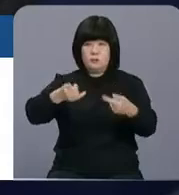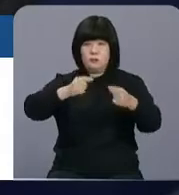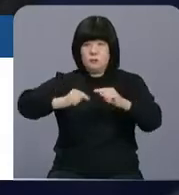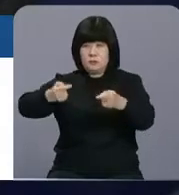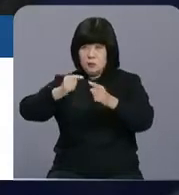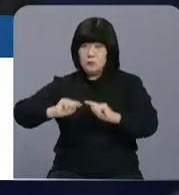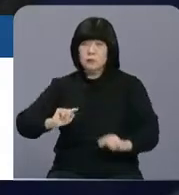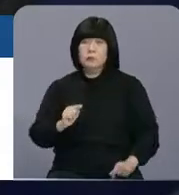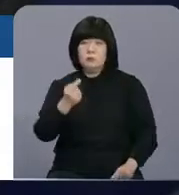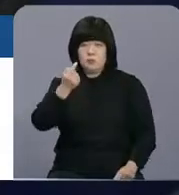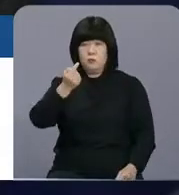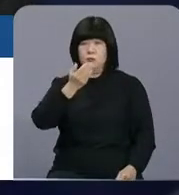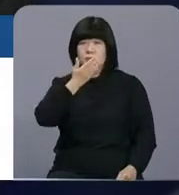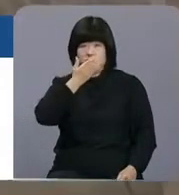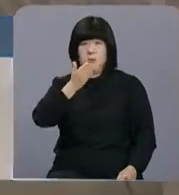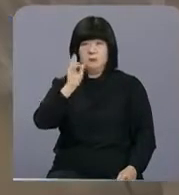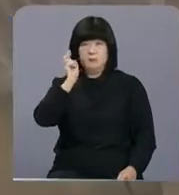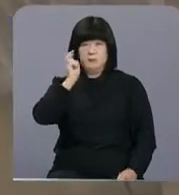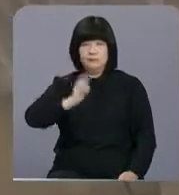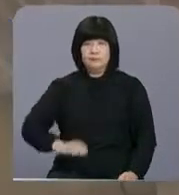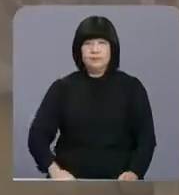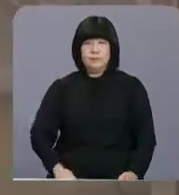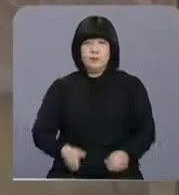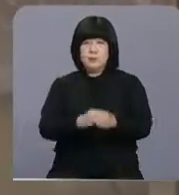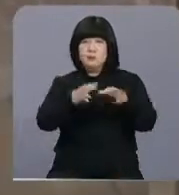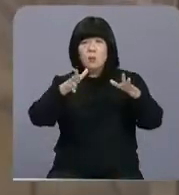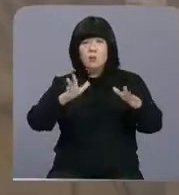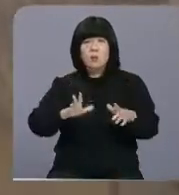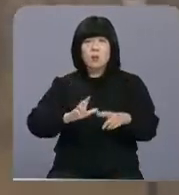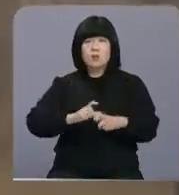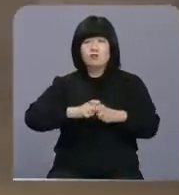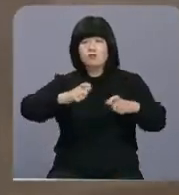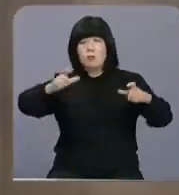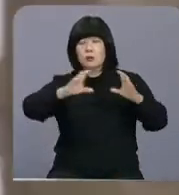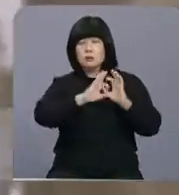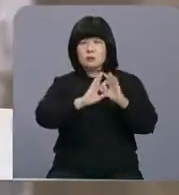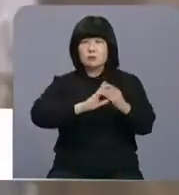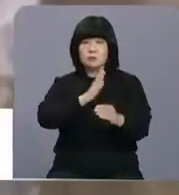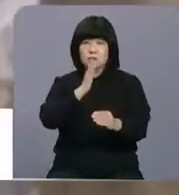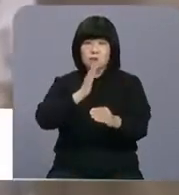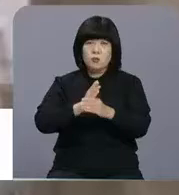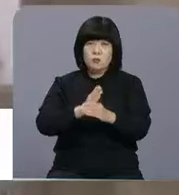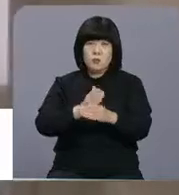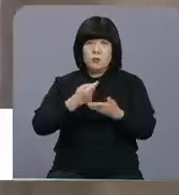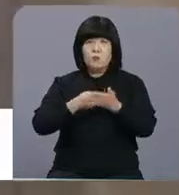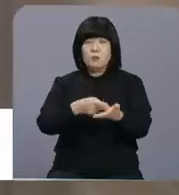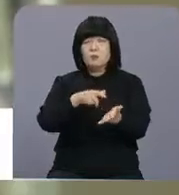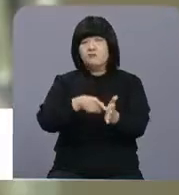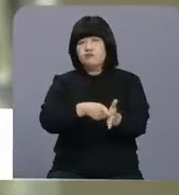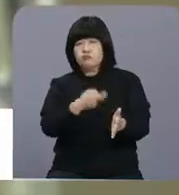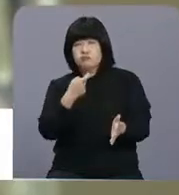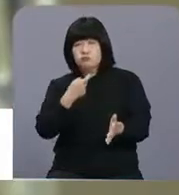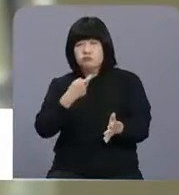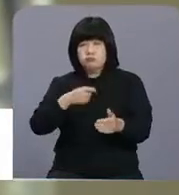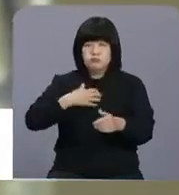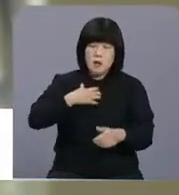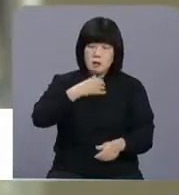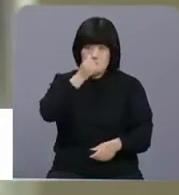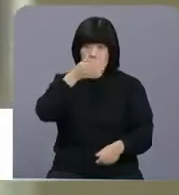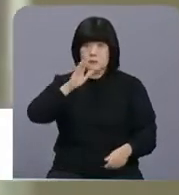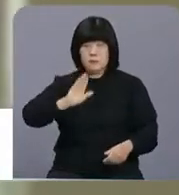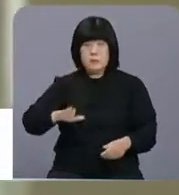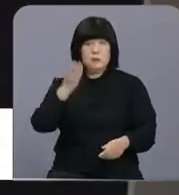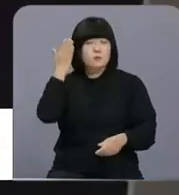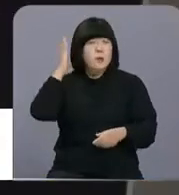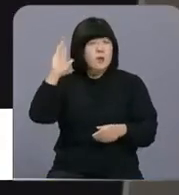높아진 것으로 합니다 그동안 확산 3가 계속되면서 영상 부족 사태 까지 우려했지만 최근 확진 자수 뭐